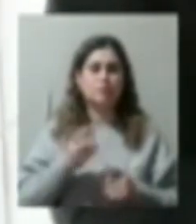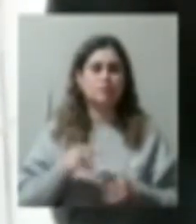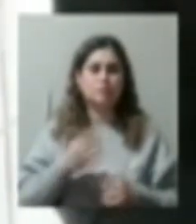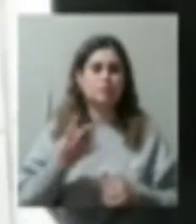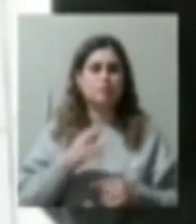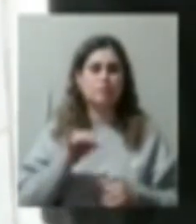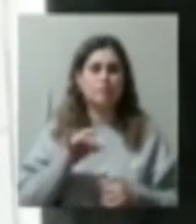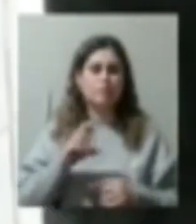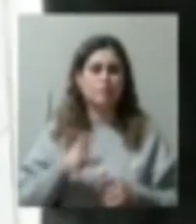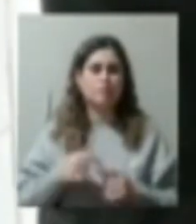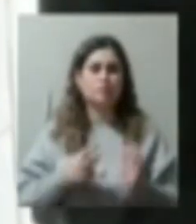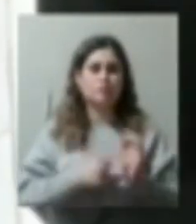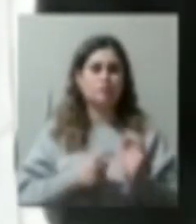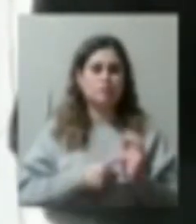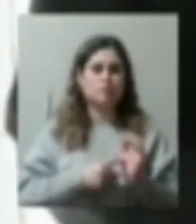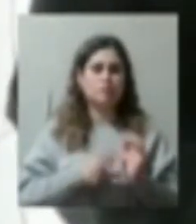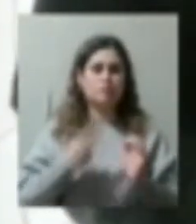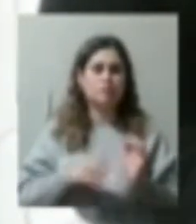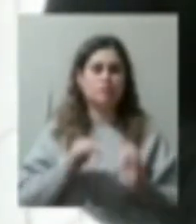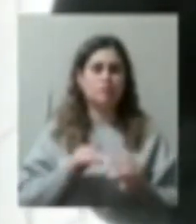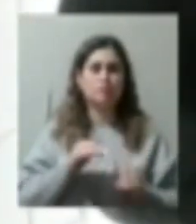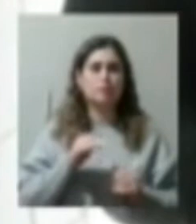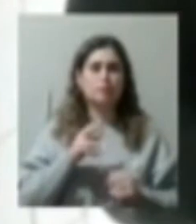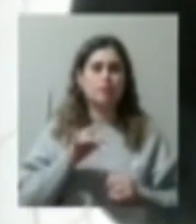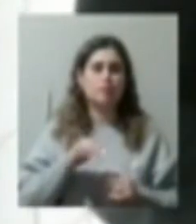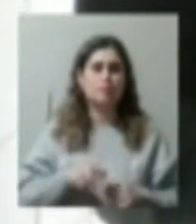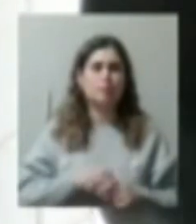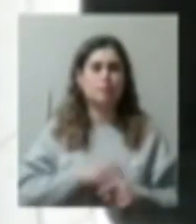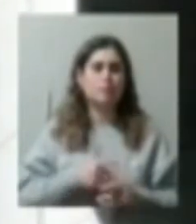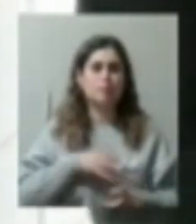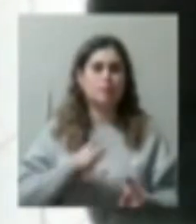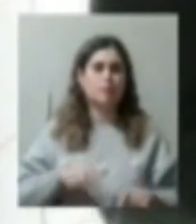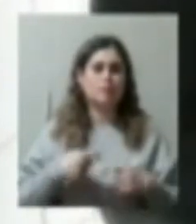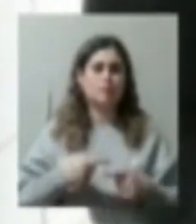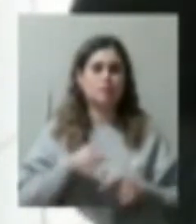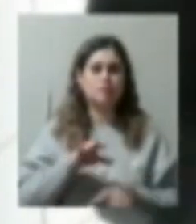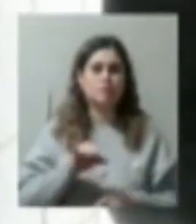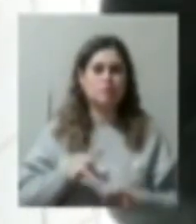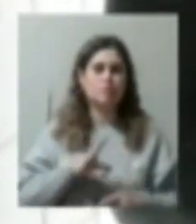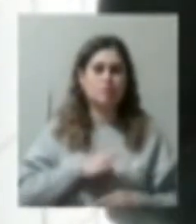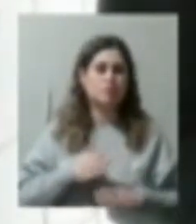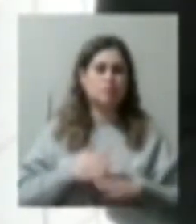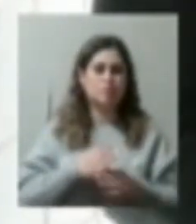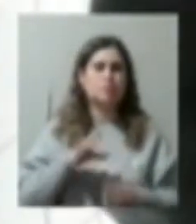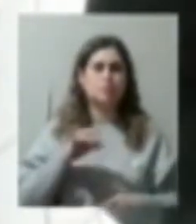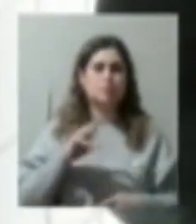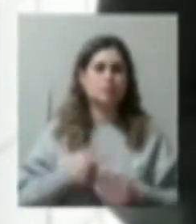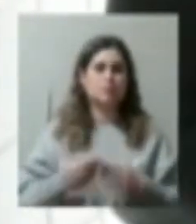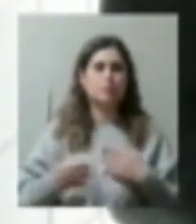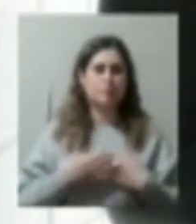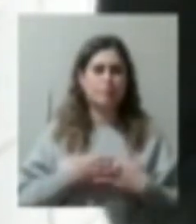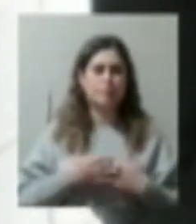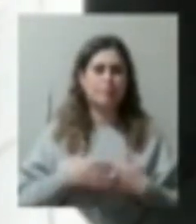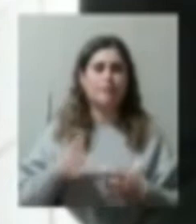поверх, 620 квадратних метрів, яке нам передали, в такому стані було. Розбиті стіни, двері,